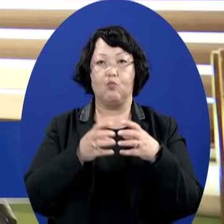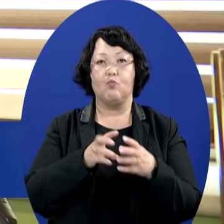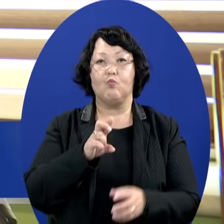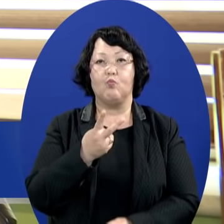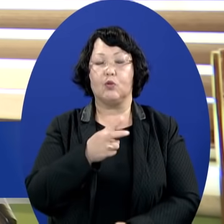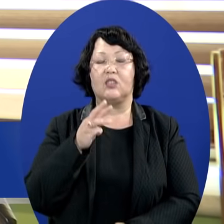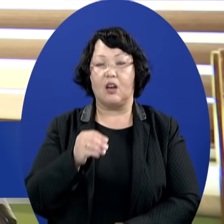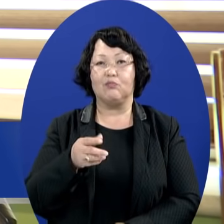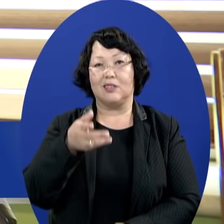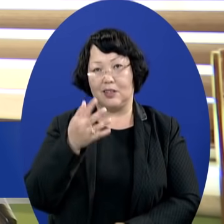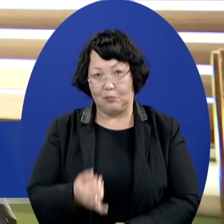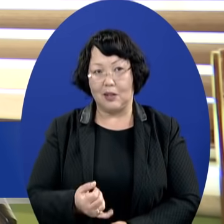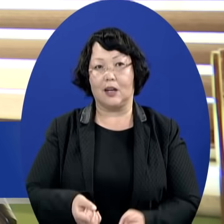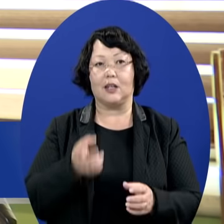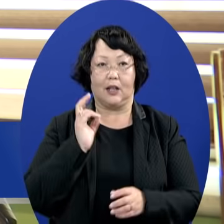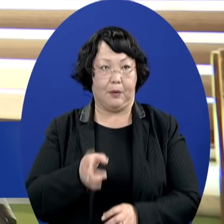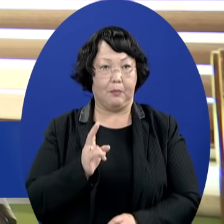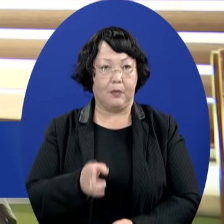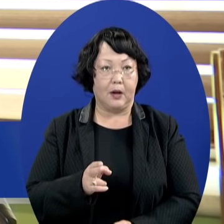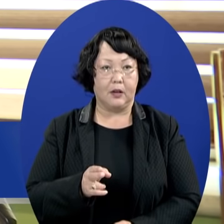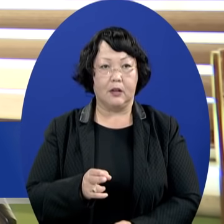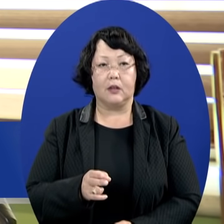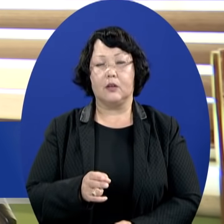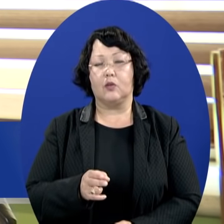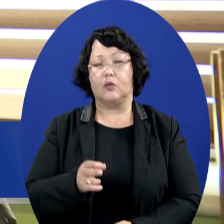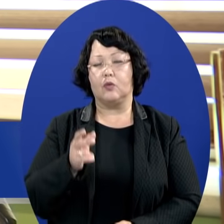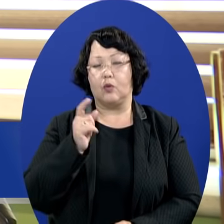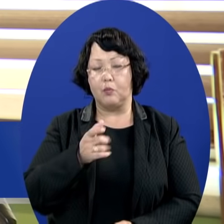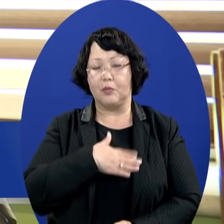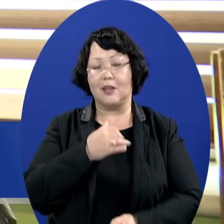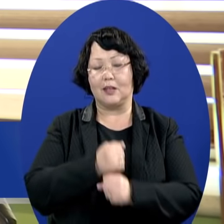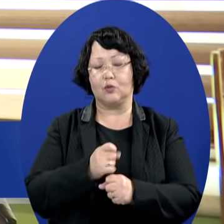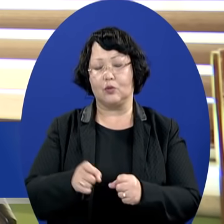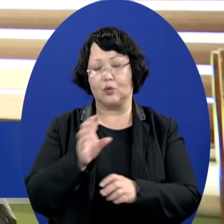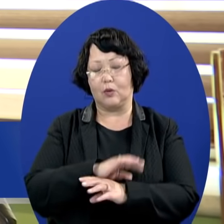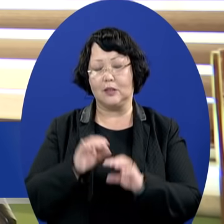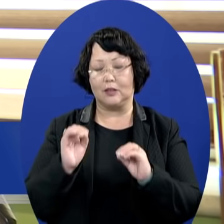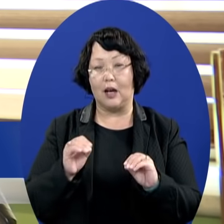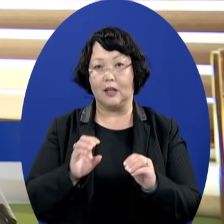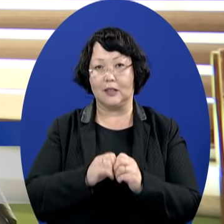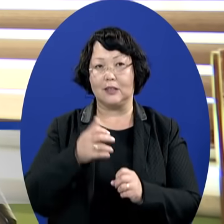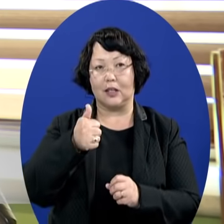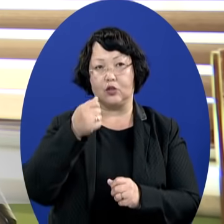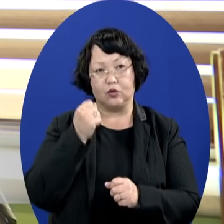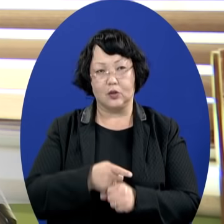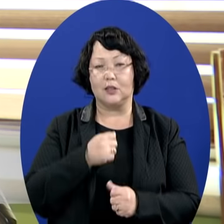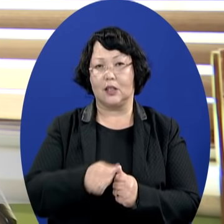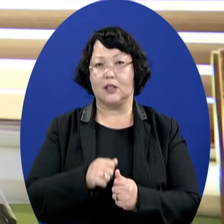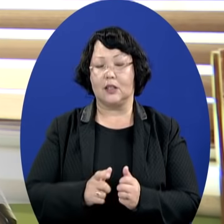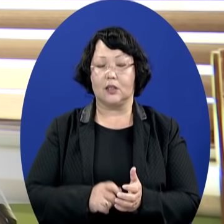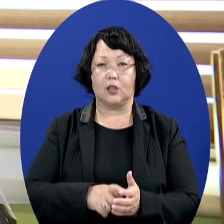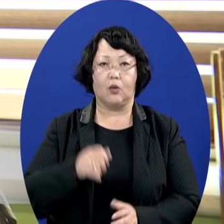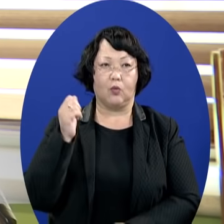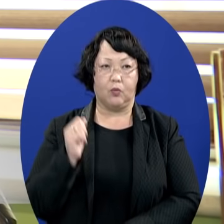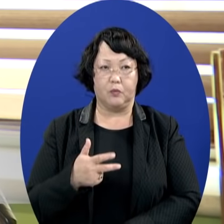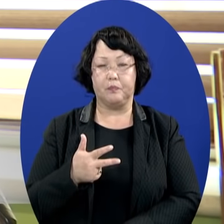учраас компаниуд боловсон хүчнээ сургаж хөгжүүлэхэд сайн зардал гарах хэрэгтэй гэдэг ийм асуудал байна. За гуравдугаар